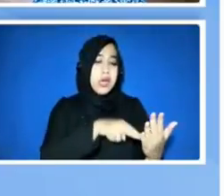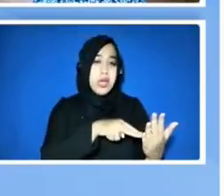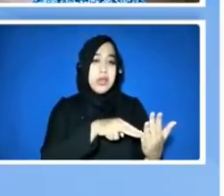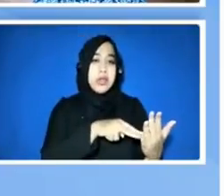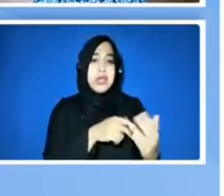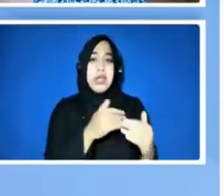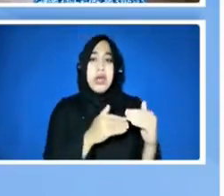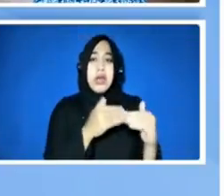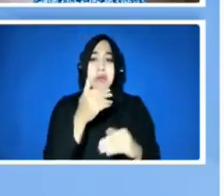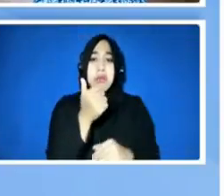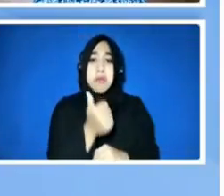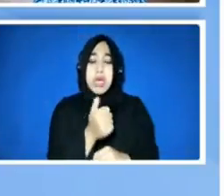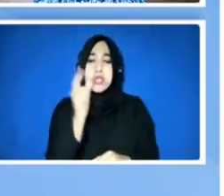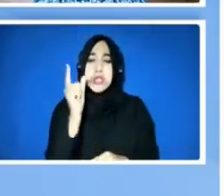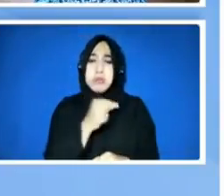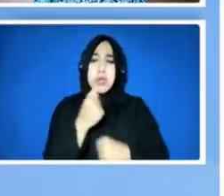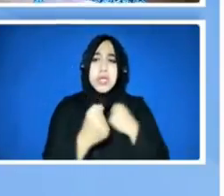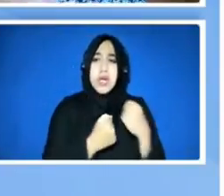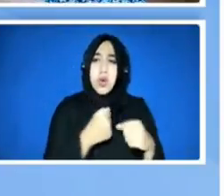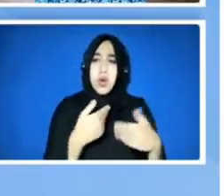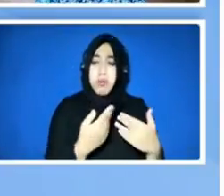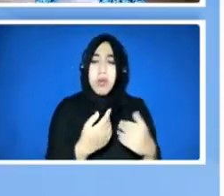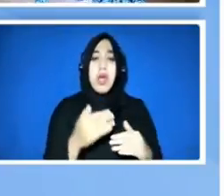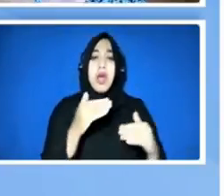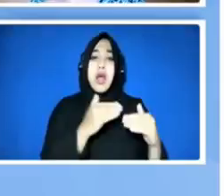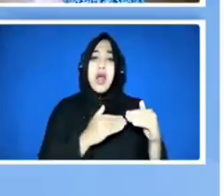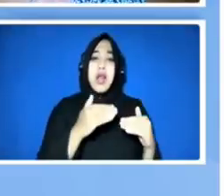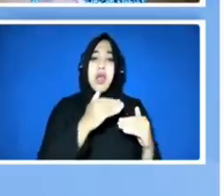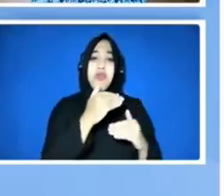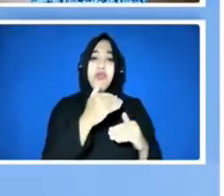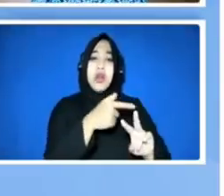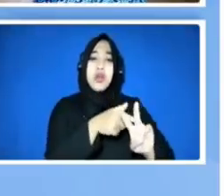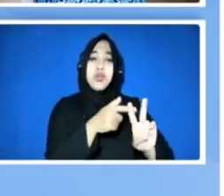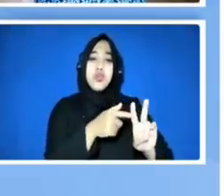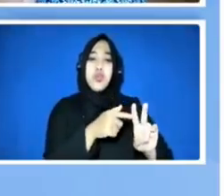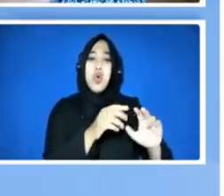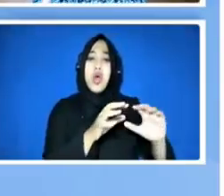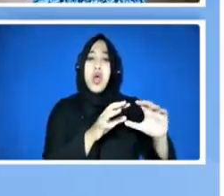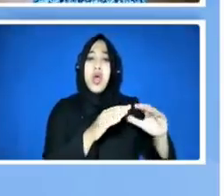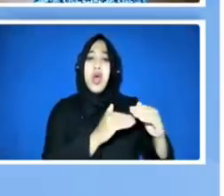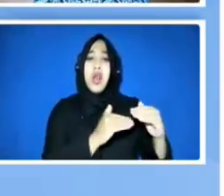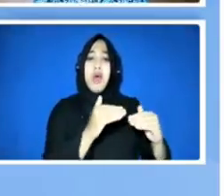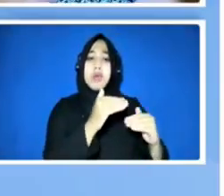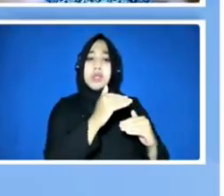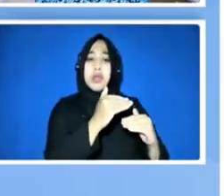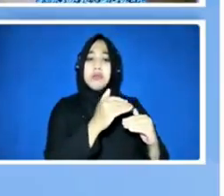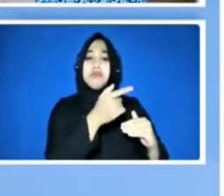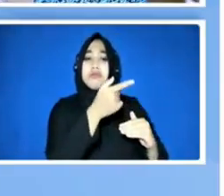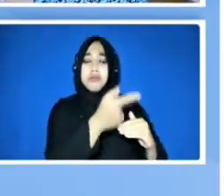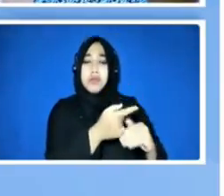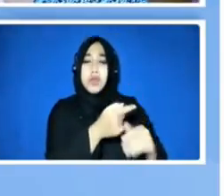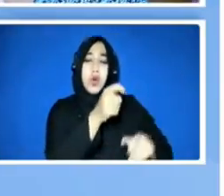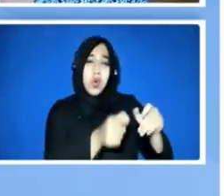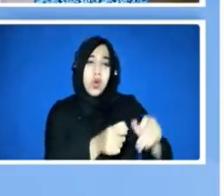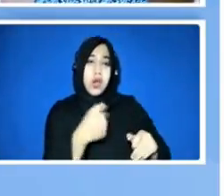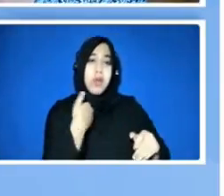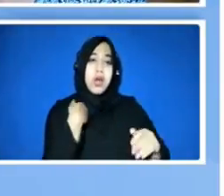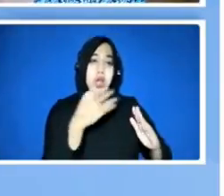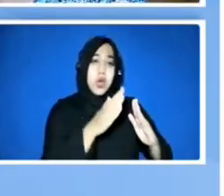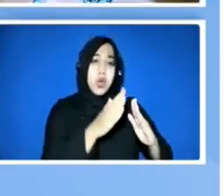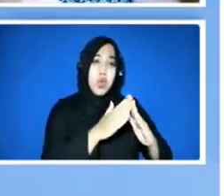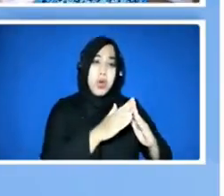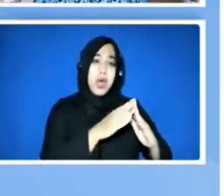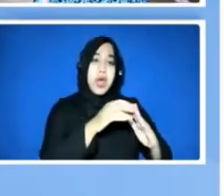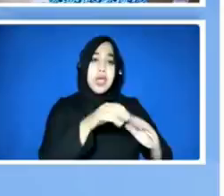atau paling cepat dilakukan itu ada pada level ada 2 layer. Orang-orang yang berada di dalam rumah tangga yang sama,